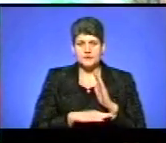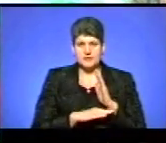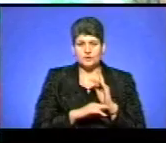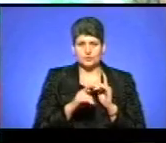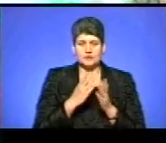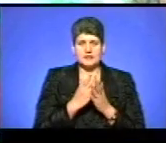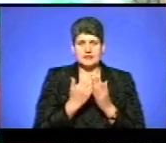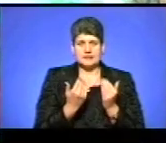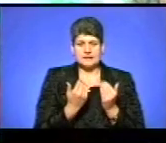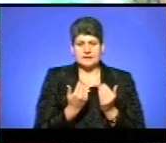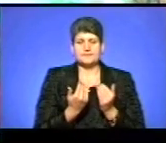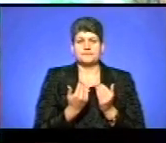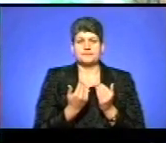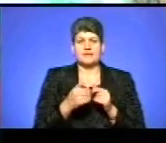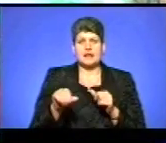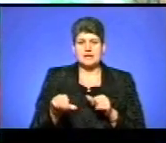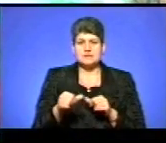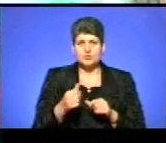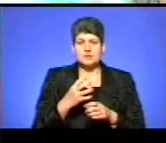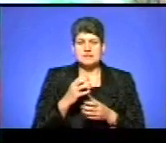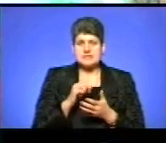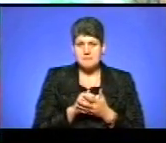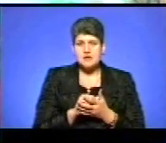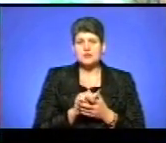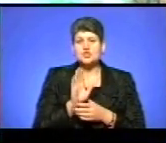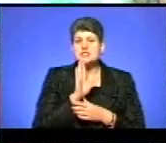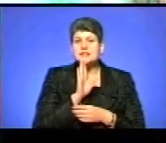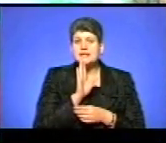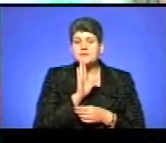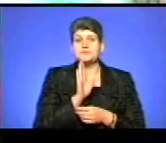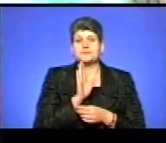от, які вони різьбою займаються, то жінки що